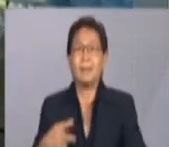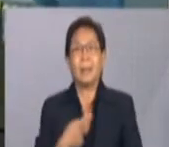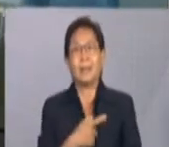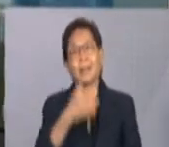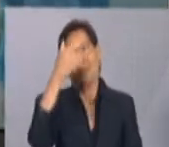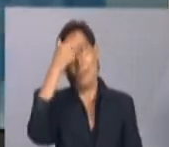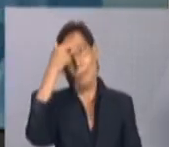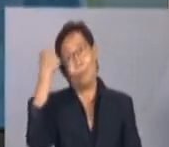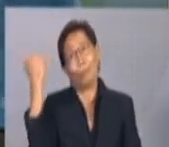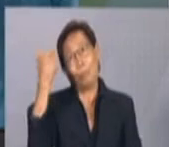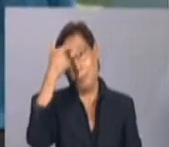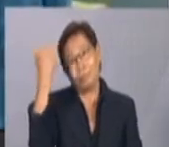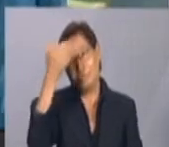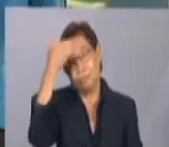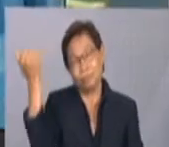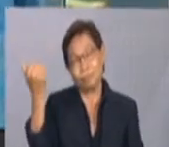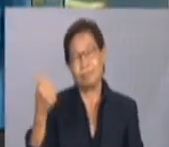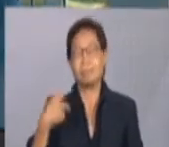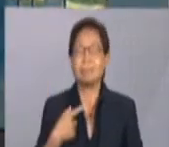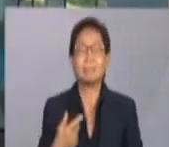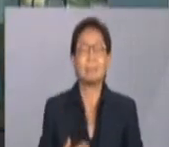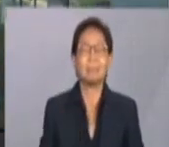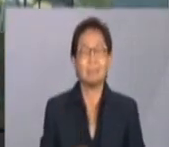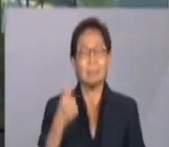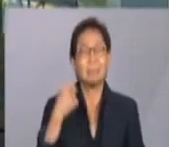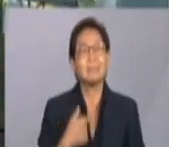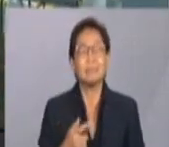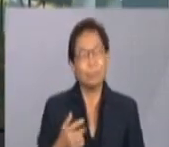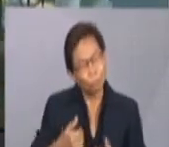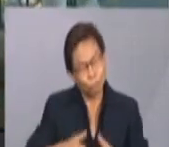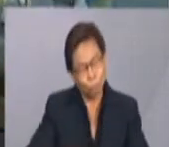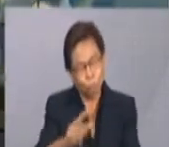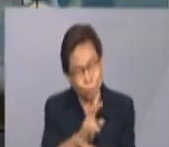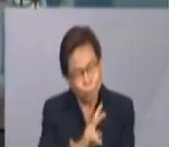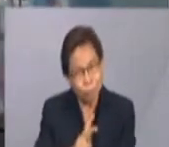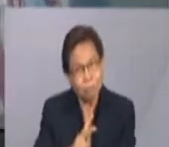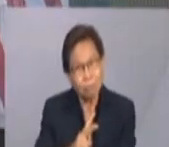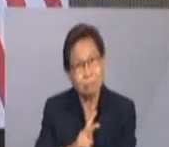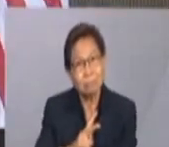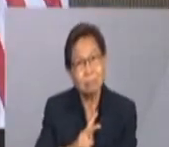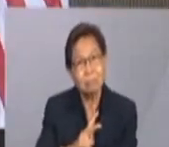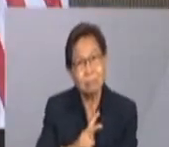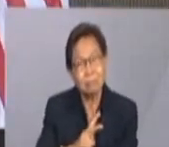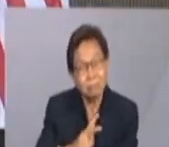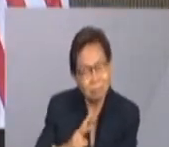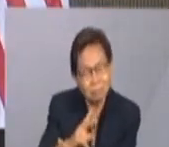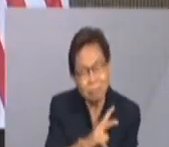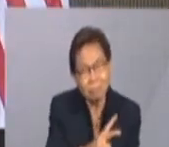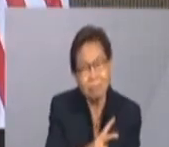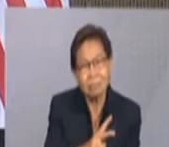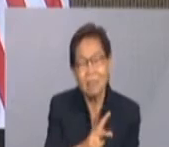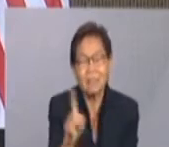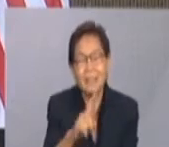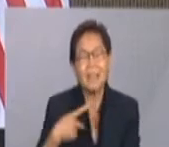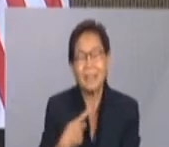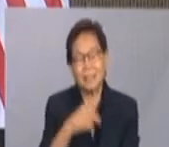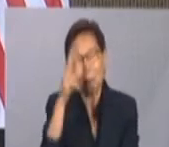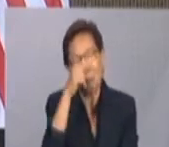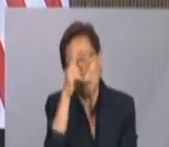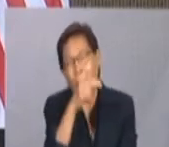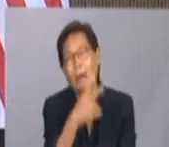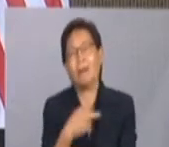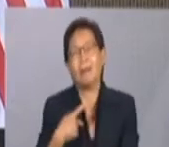Alpha Hai teruslah berwaspada amalkan tabiat